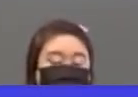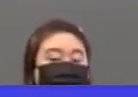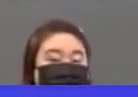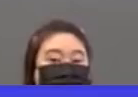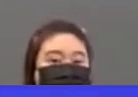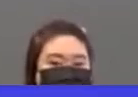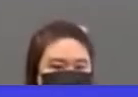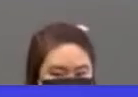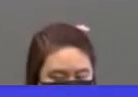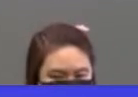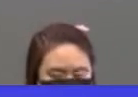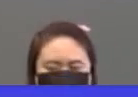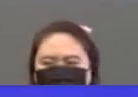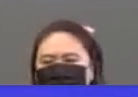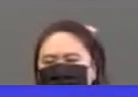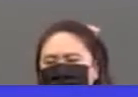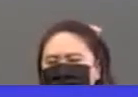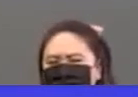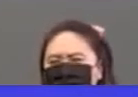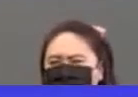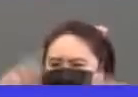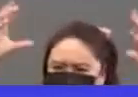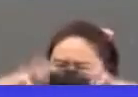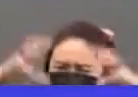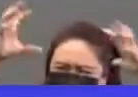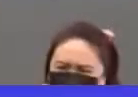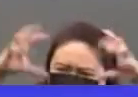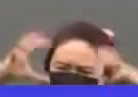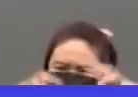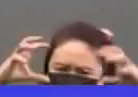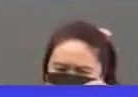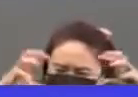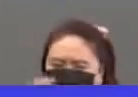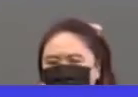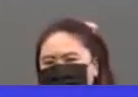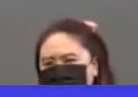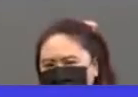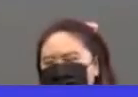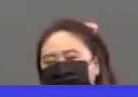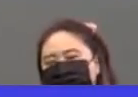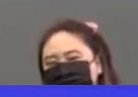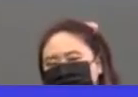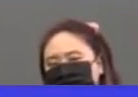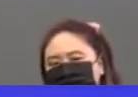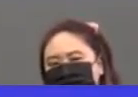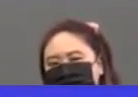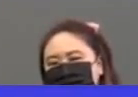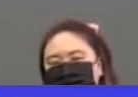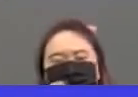ราดนะฮะภาคใต้ก็จะมีเพชรบุรีประจวบคีรีขันธ์ระนองและพังงาวันที่9ก็มีเตือนอีกหลายจังหวัดเหมือนกันพรุ่งนี้นะครับ